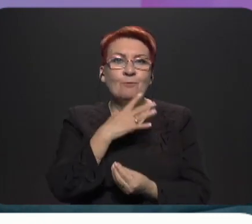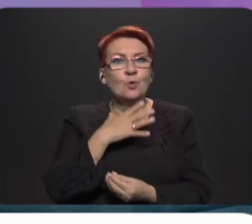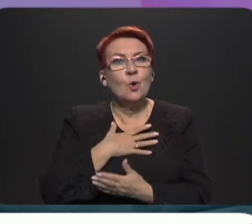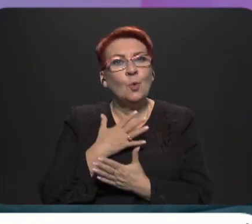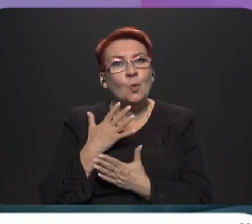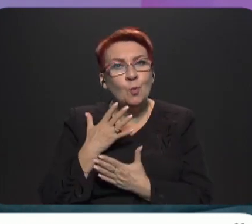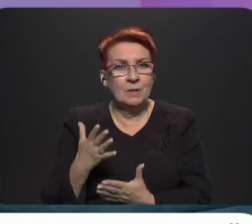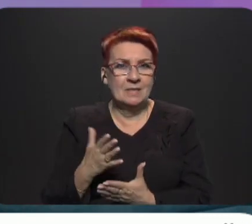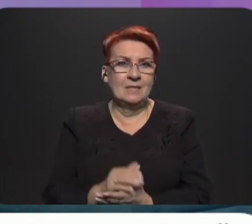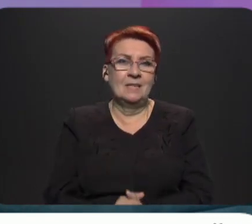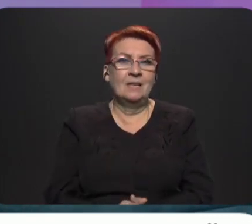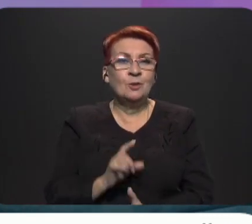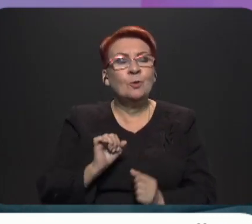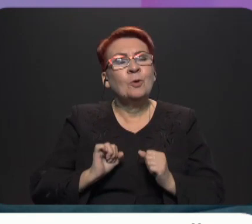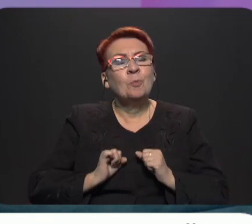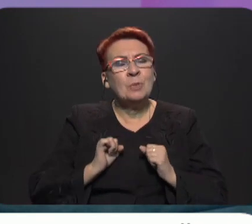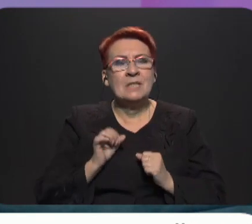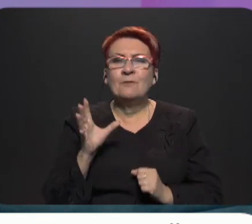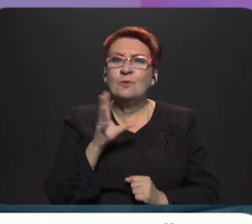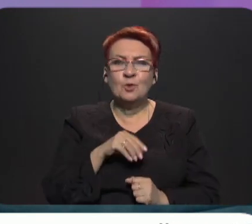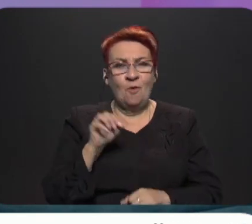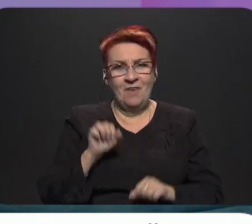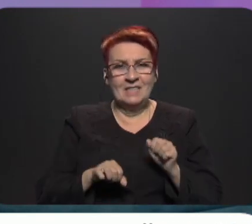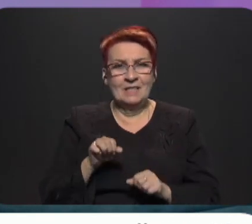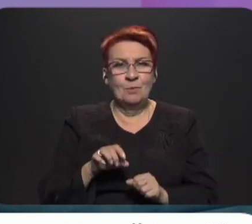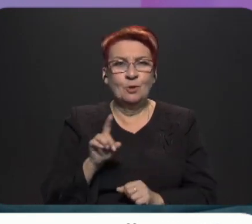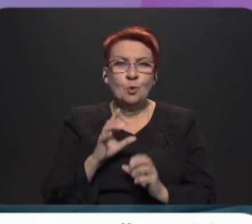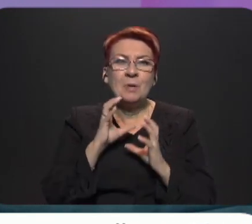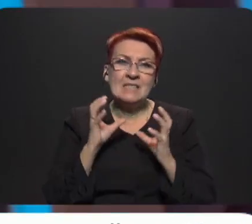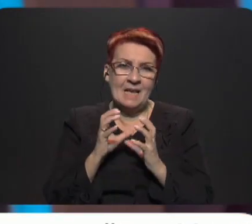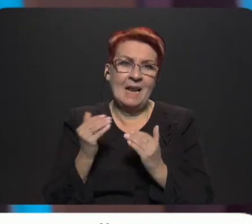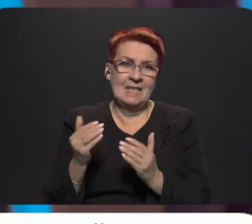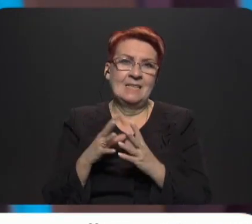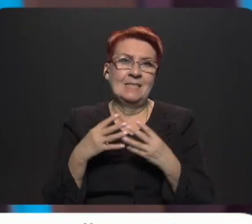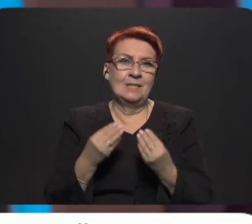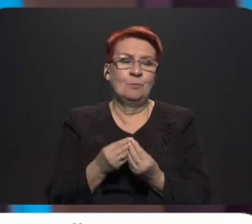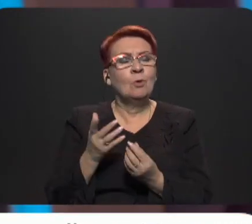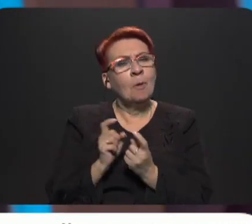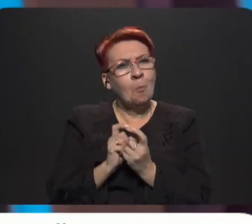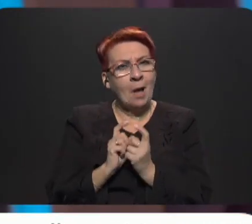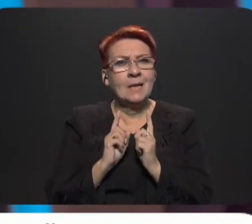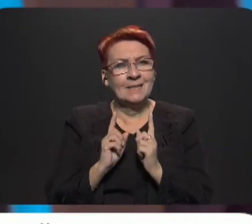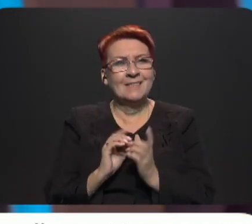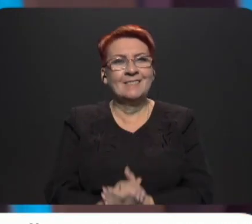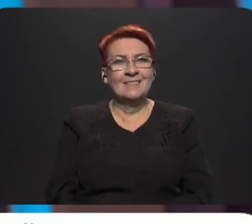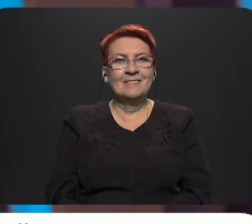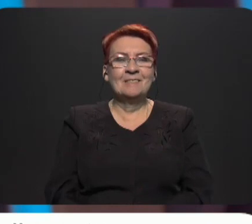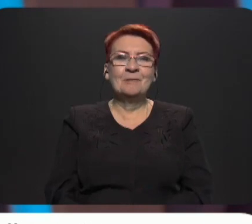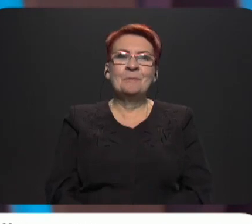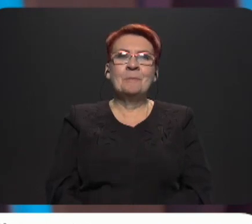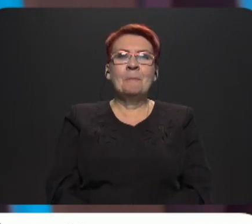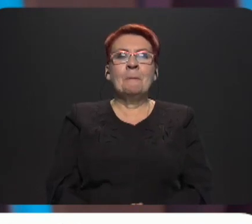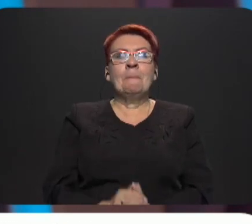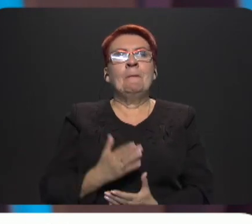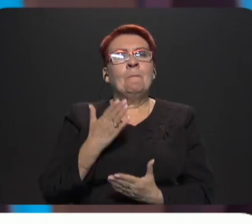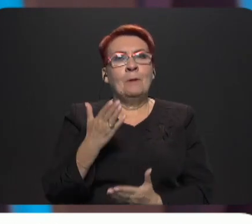действительно любишь, то постарайся сделать все возможное, чтобы ее сохранить. Борис. Спасибо, батюшка. Напомню, что можно